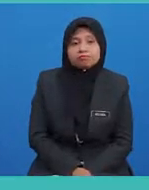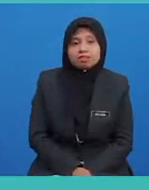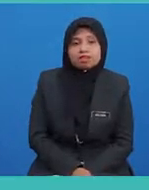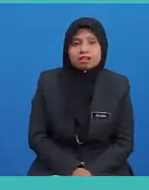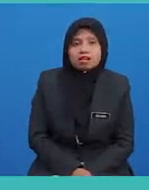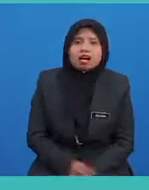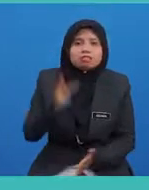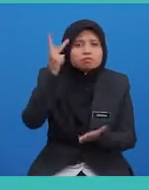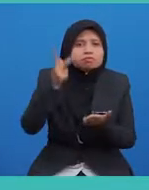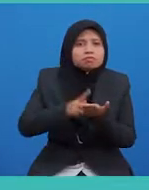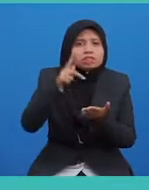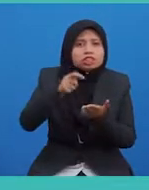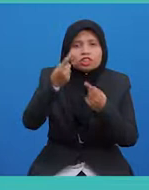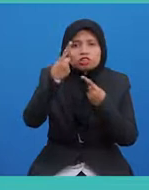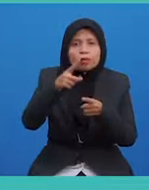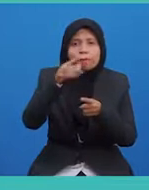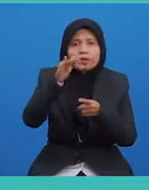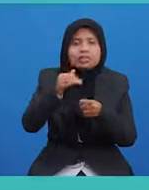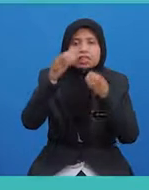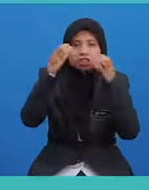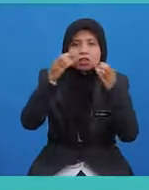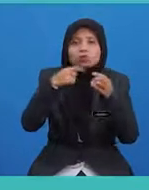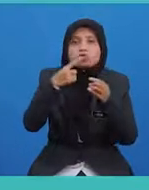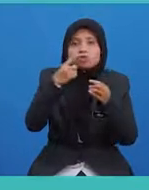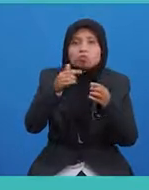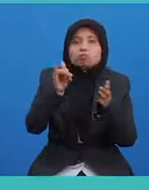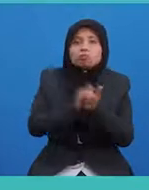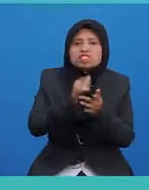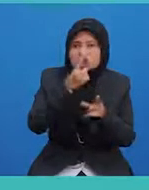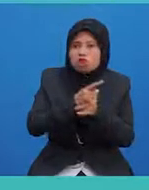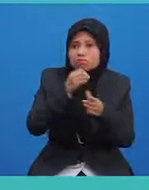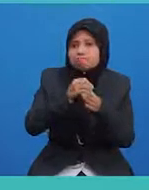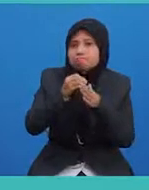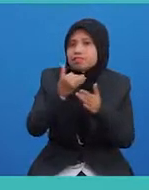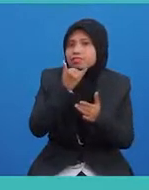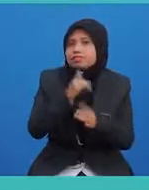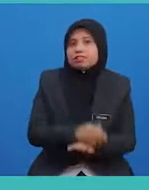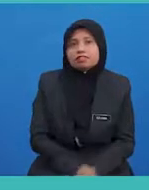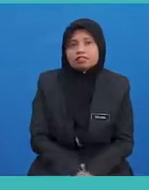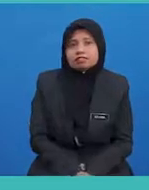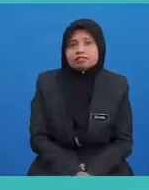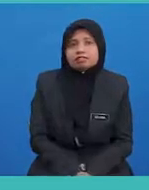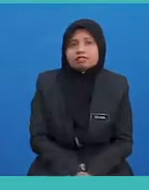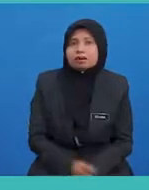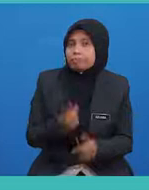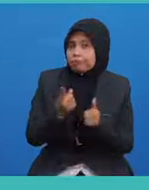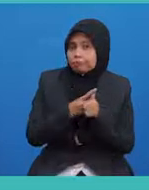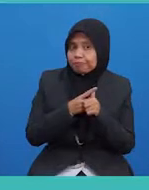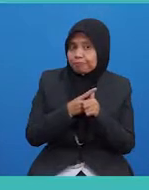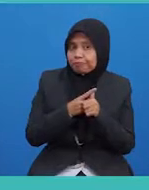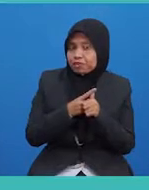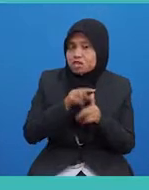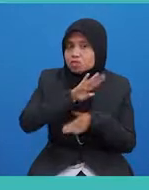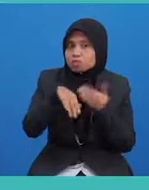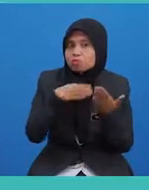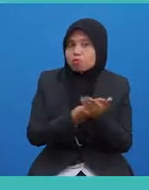Kenal pasti sama ada jawapan yang cikgu sebutkan ini betul atau salah. Pertama, purata